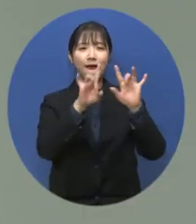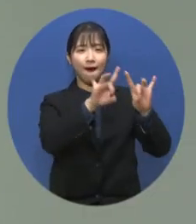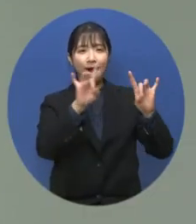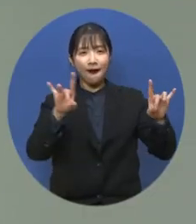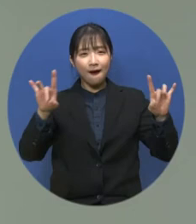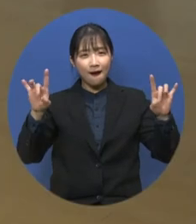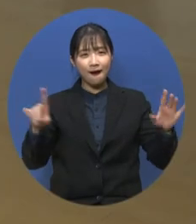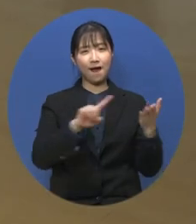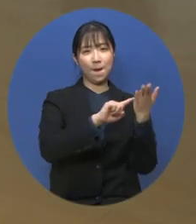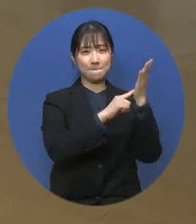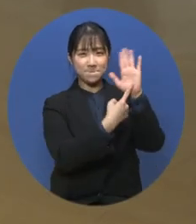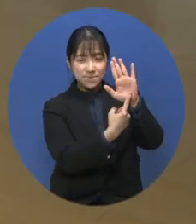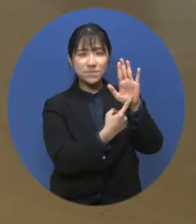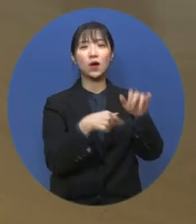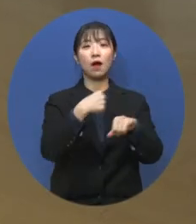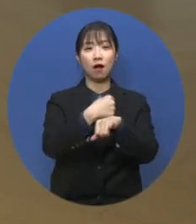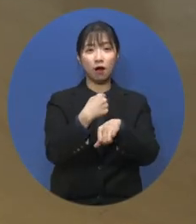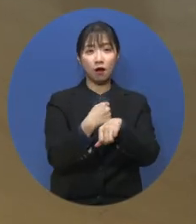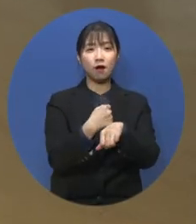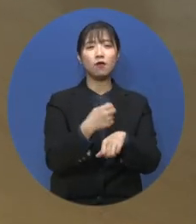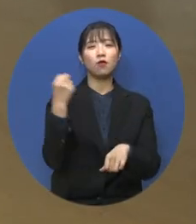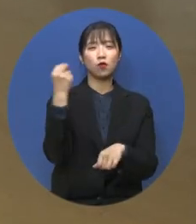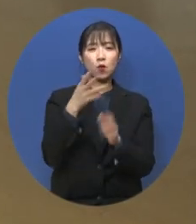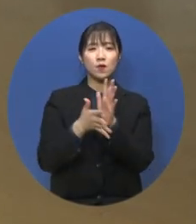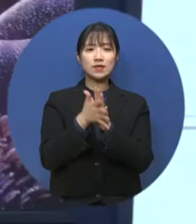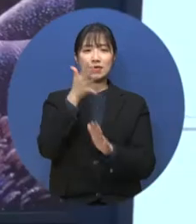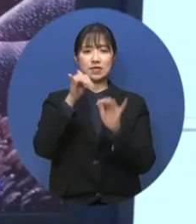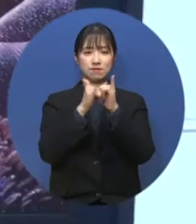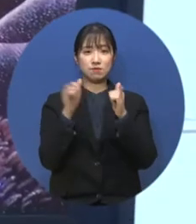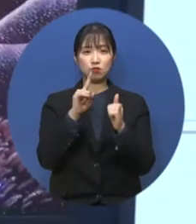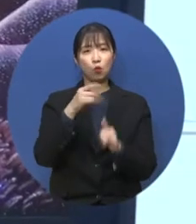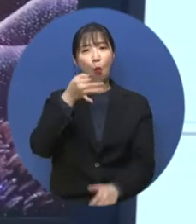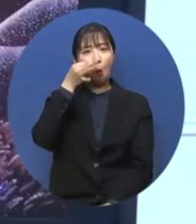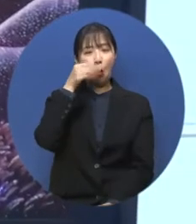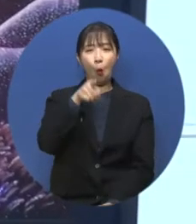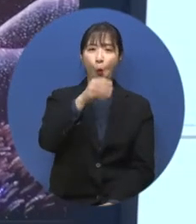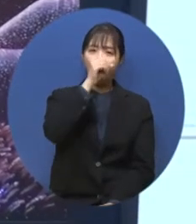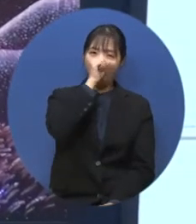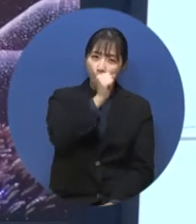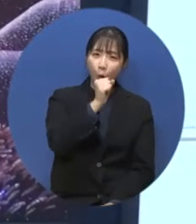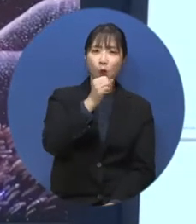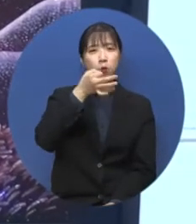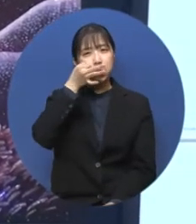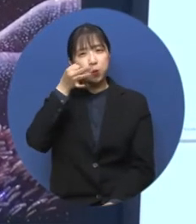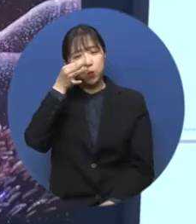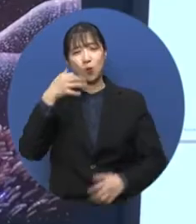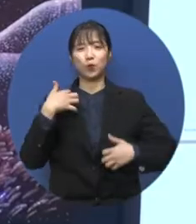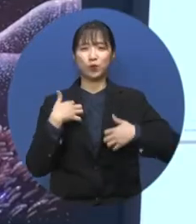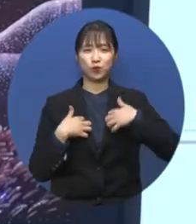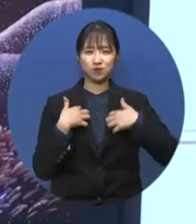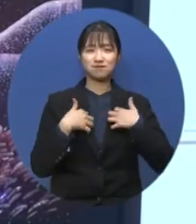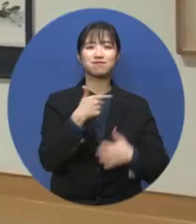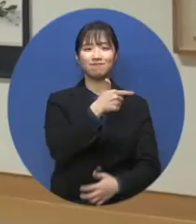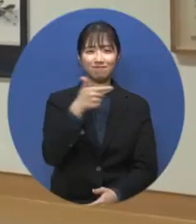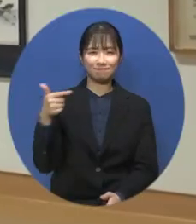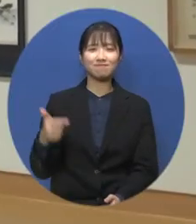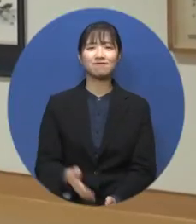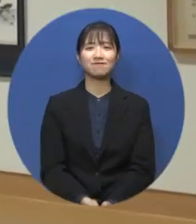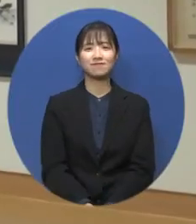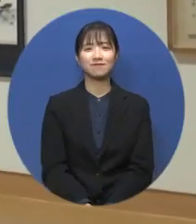작품 발표의 장이 됨과 동시에 시민들은 수준 높은 다양한 작품을 만날 수 있는 뜻깊은